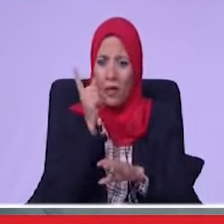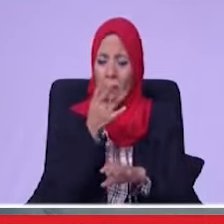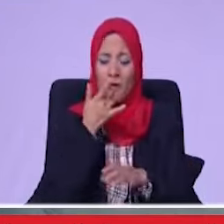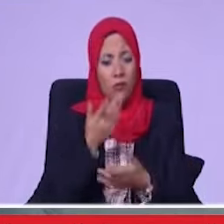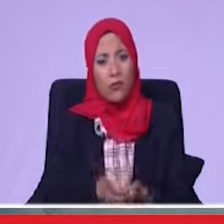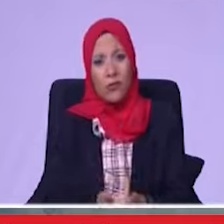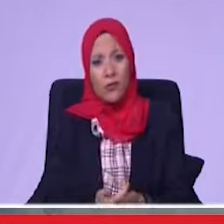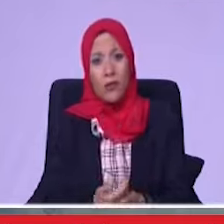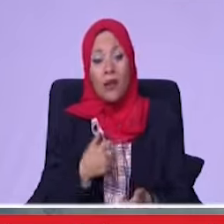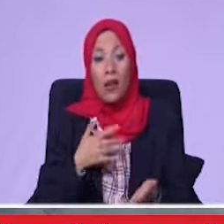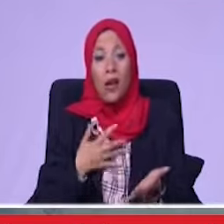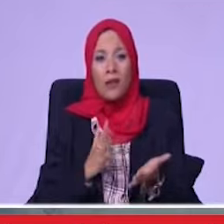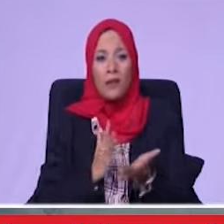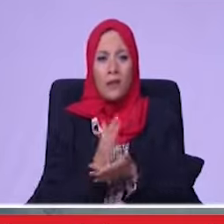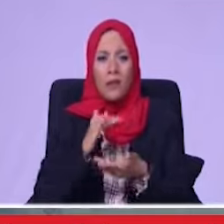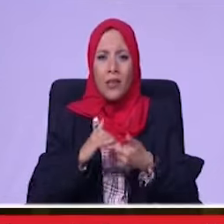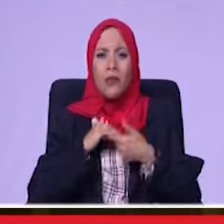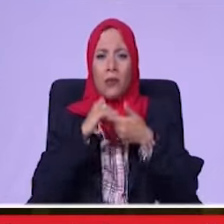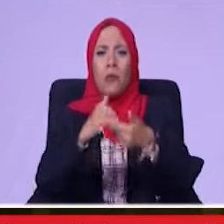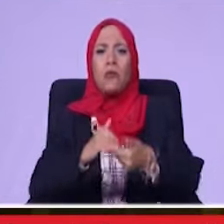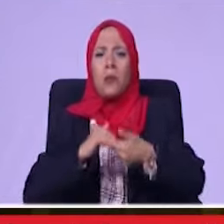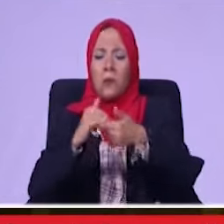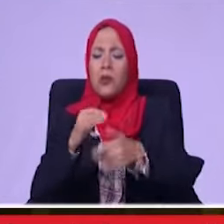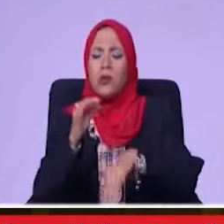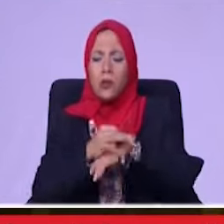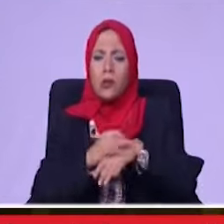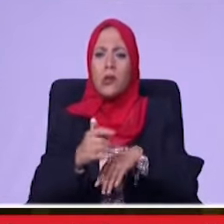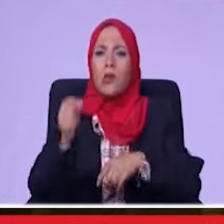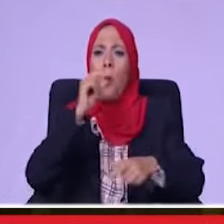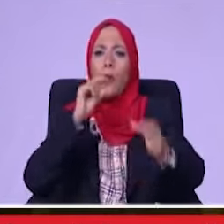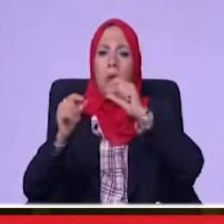احنا بدانا نعالج فيه يعني. فالمهم طبعا